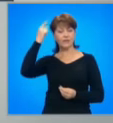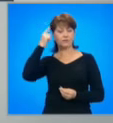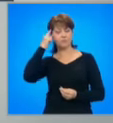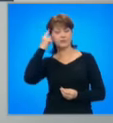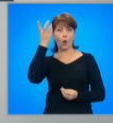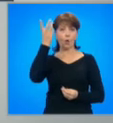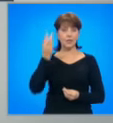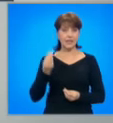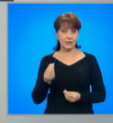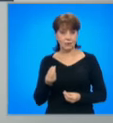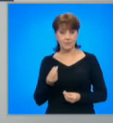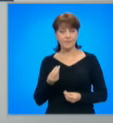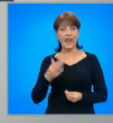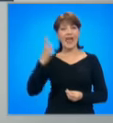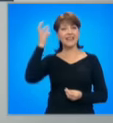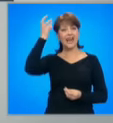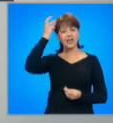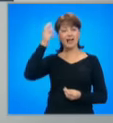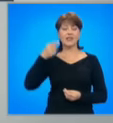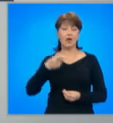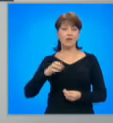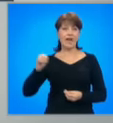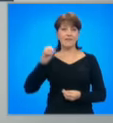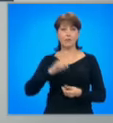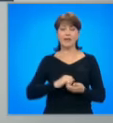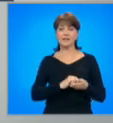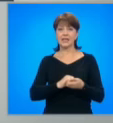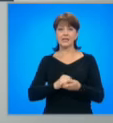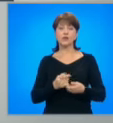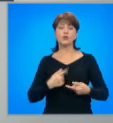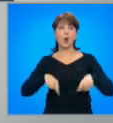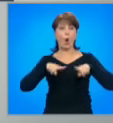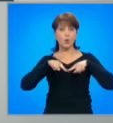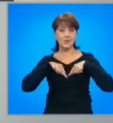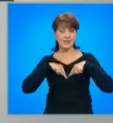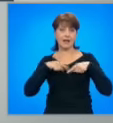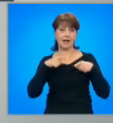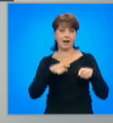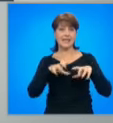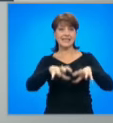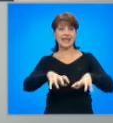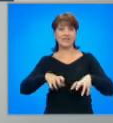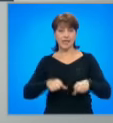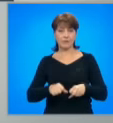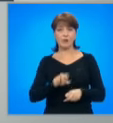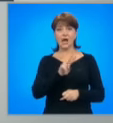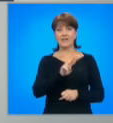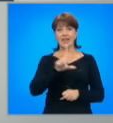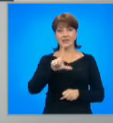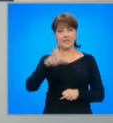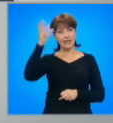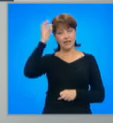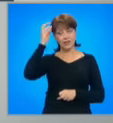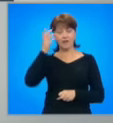консенсус. Страните от Европейския съюз категорично осъдиха анексирането на украински земи. 27-те ще продължат да оказват военна